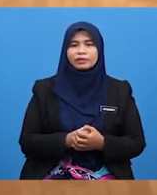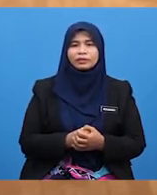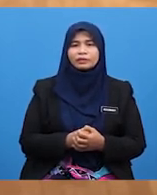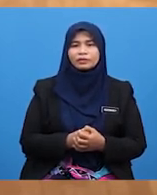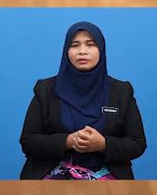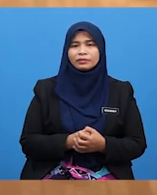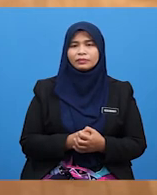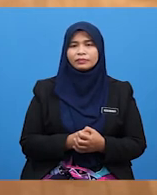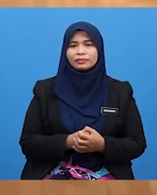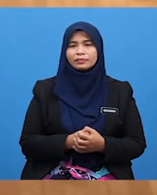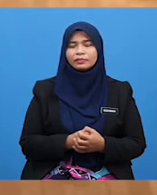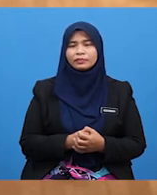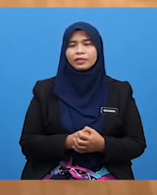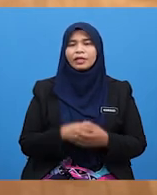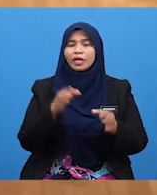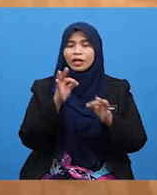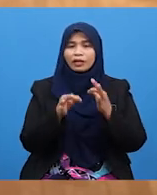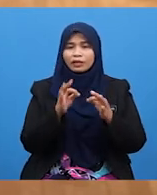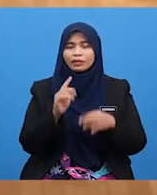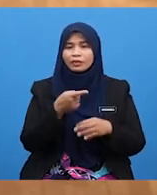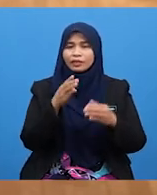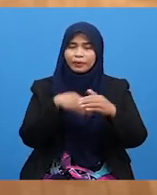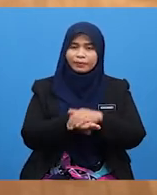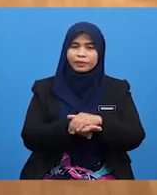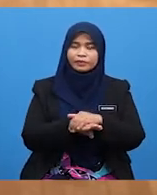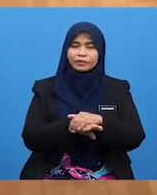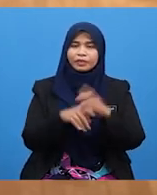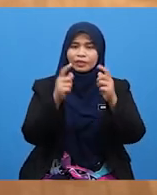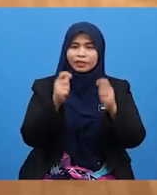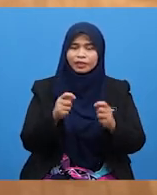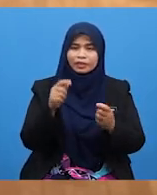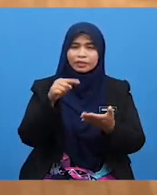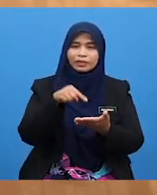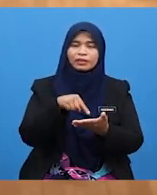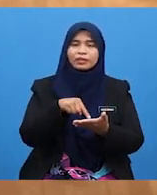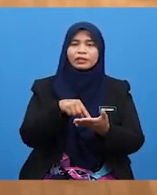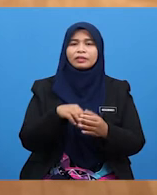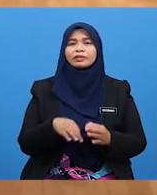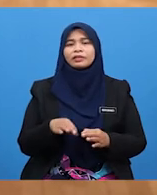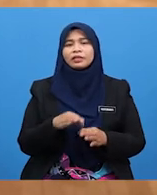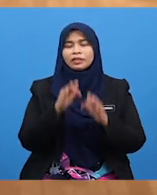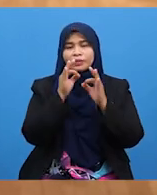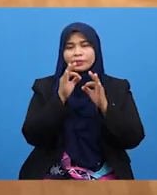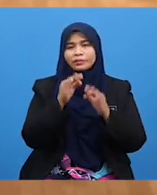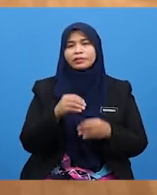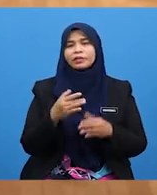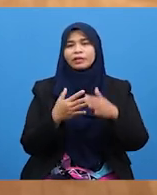abulah berderai. Kalau kita masukkan teknik ni, dia akan berbunyi tioplah api